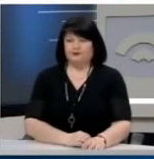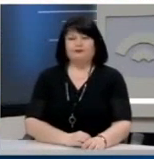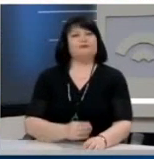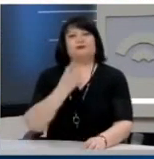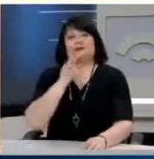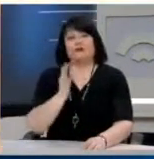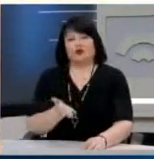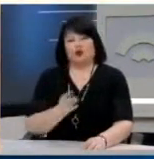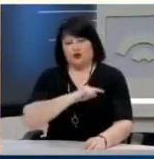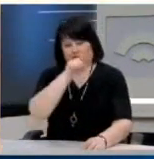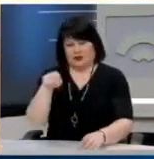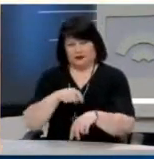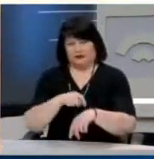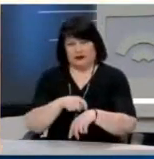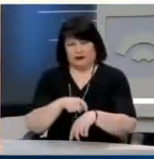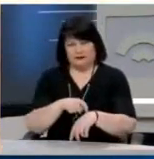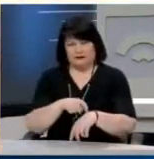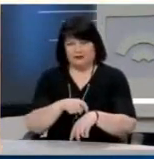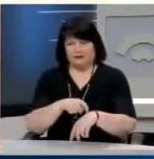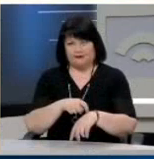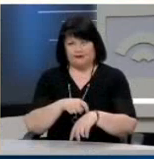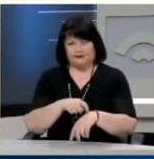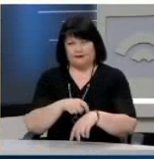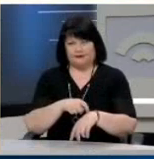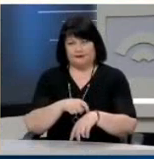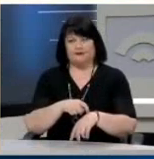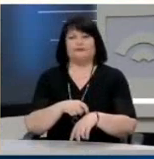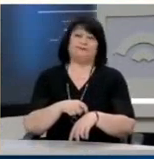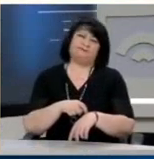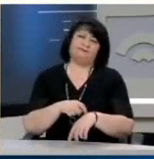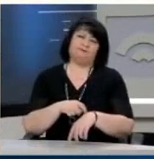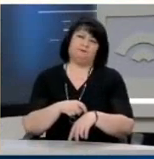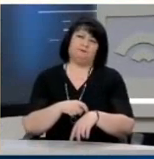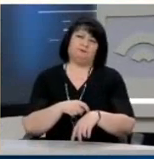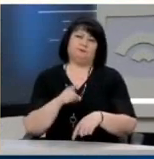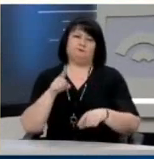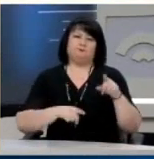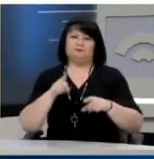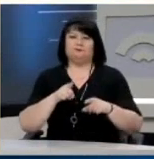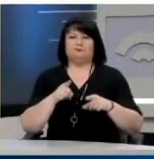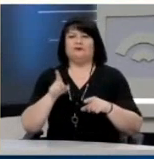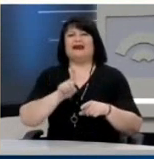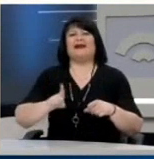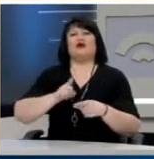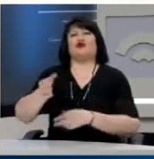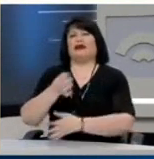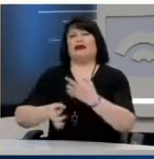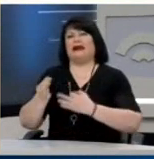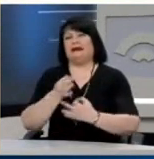Διότι μέχρι σήμερα, ξεφεύγουμε βέβαια κάποιες κατά καιρούς ομιλίες του κ.